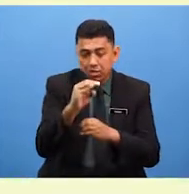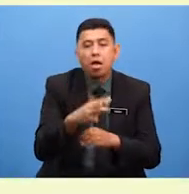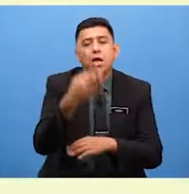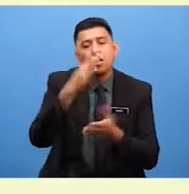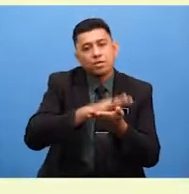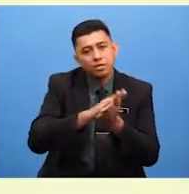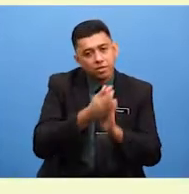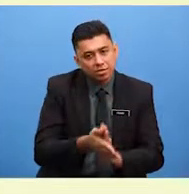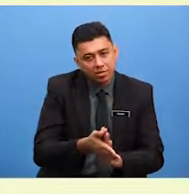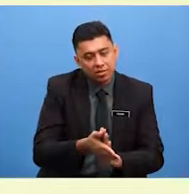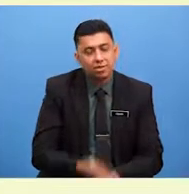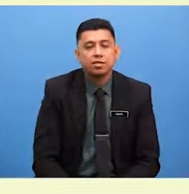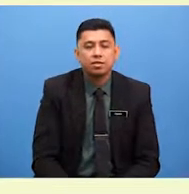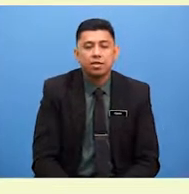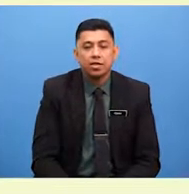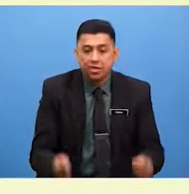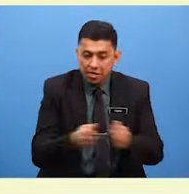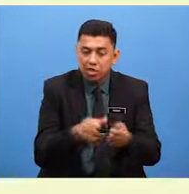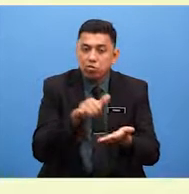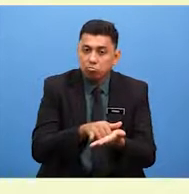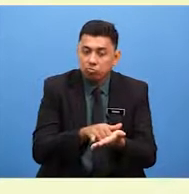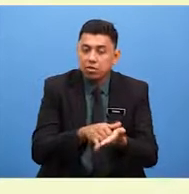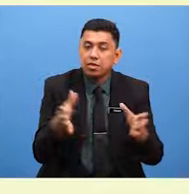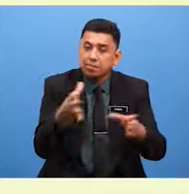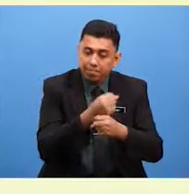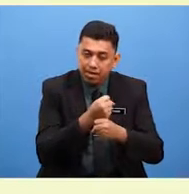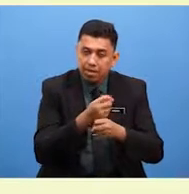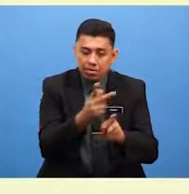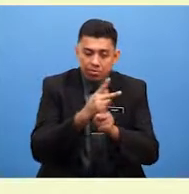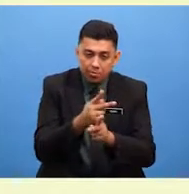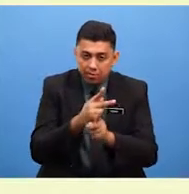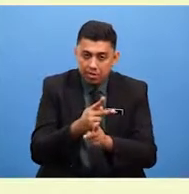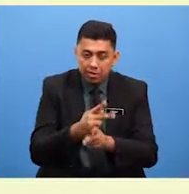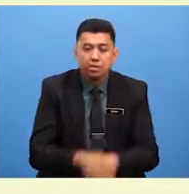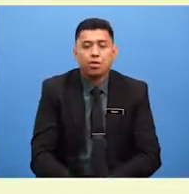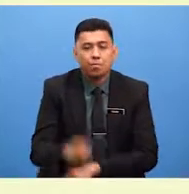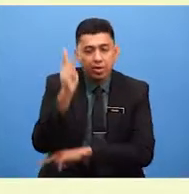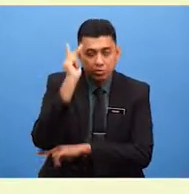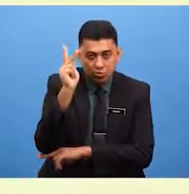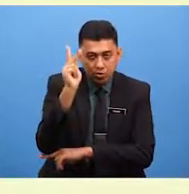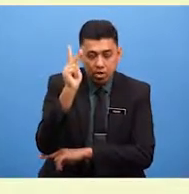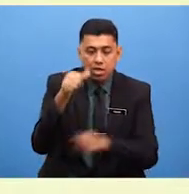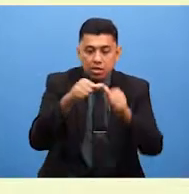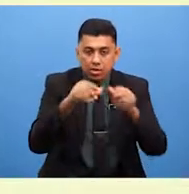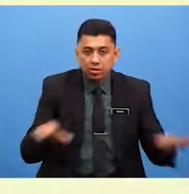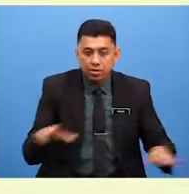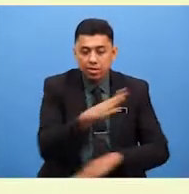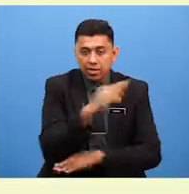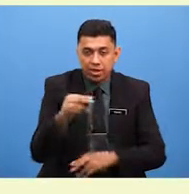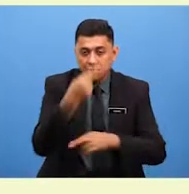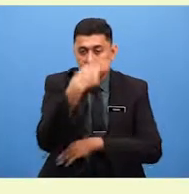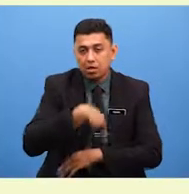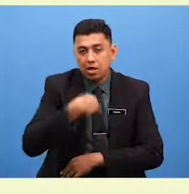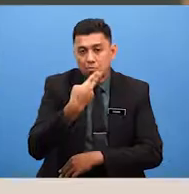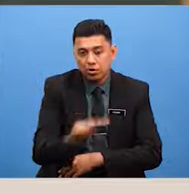maka secara tidak langsung kita dapat menjaga dan mengukuhkan keamanan dan keharmonian